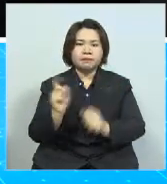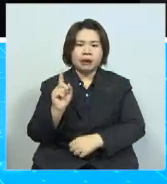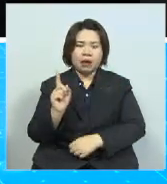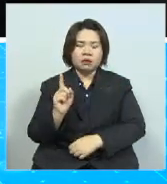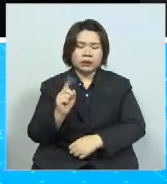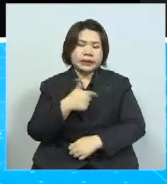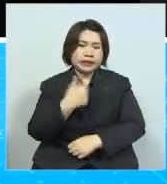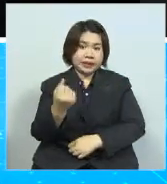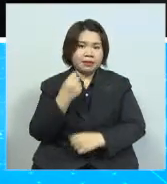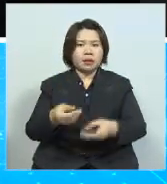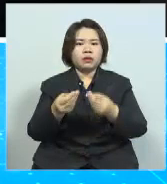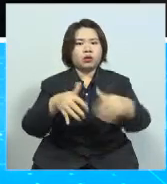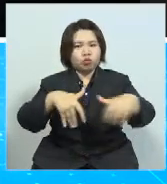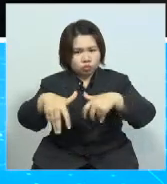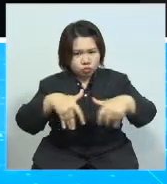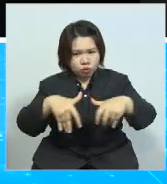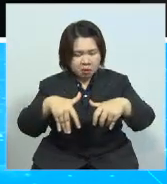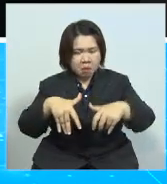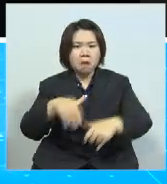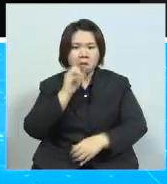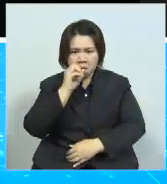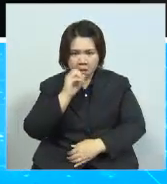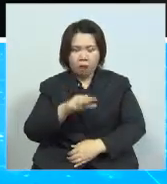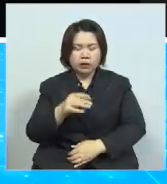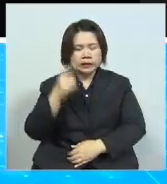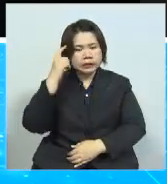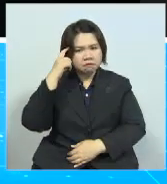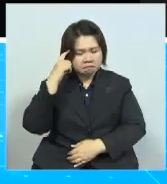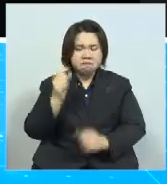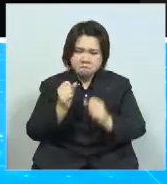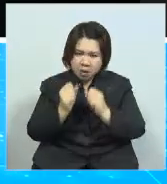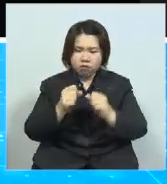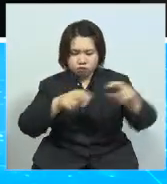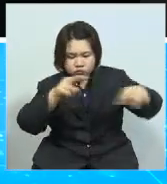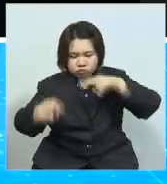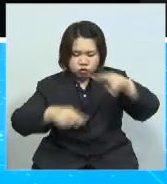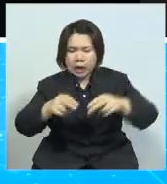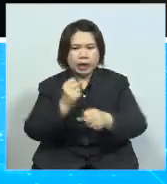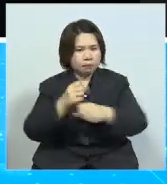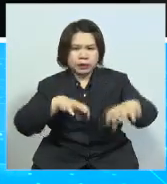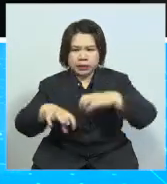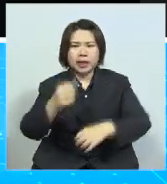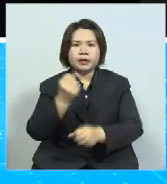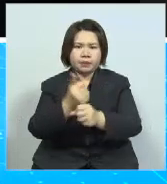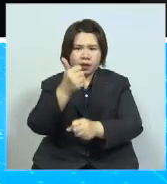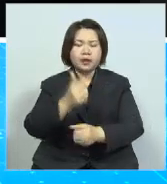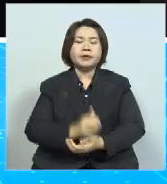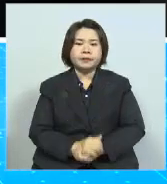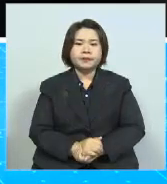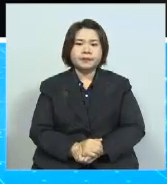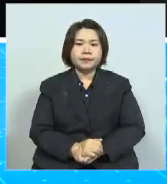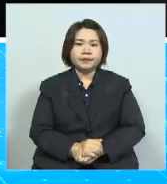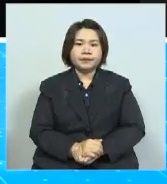ให้ความมั่นใจกับประชาชนนะฮะว่าจะควบคุมสถานการณ์ได้จัดการคนร้ายได้อย่างนี้เป็นต้นเพรา